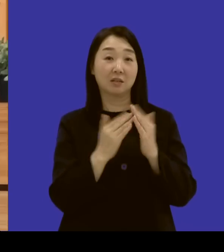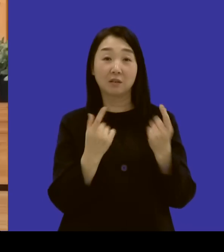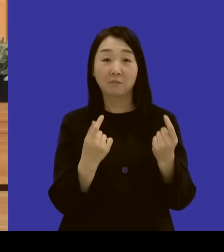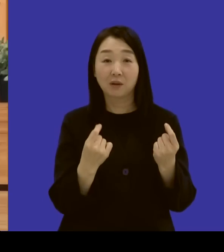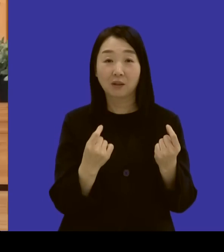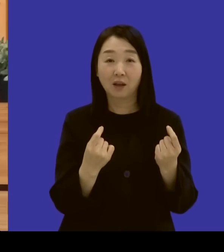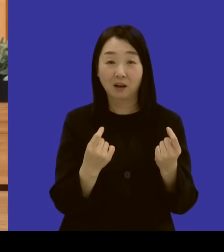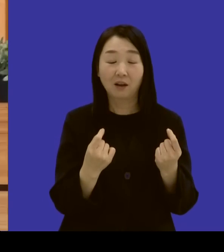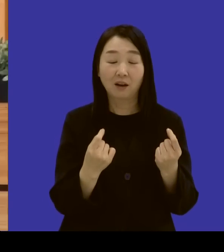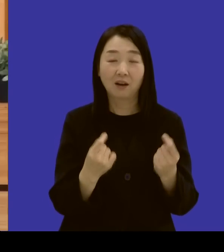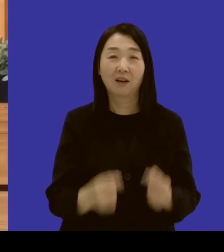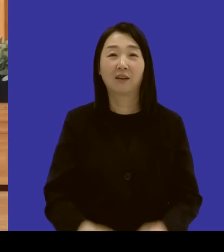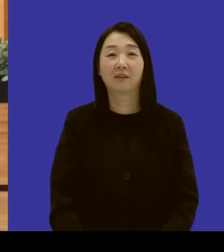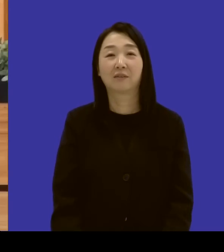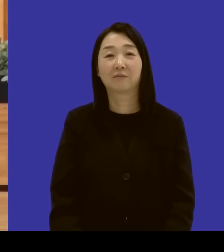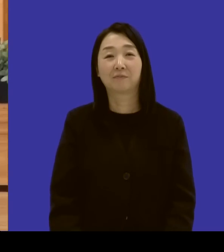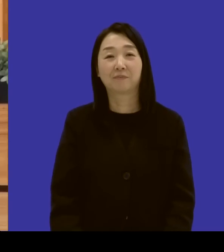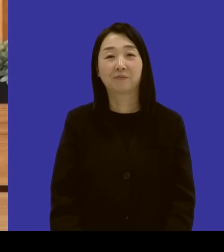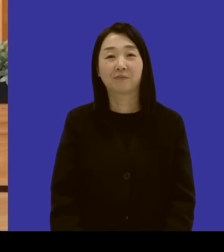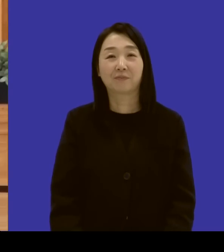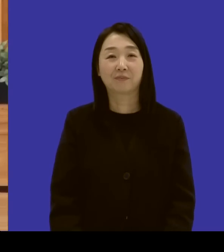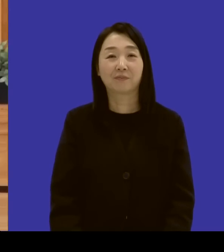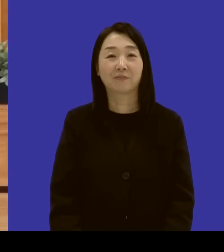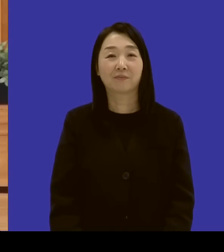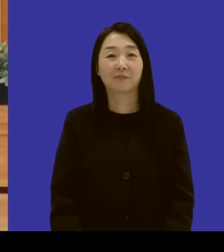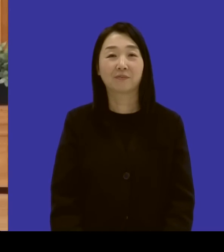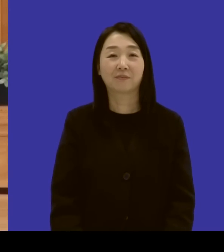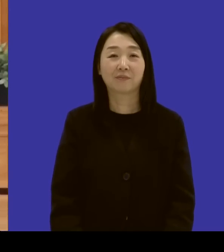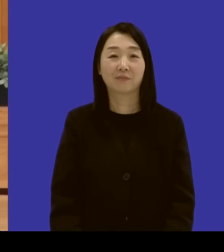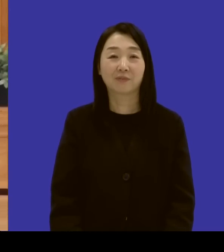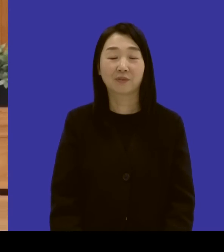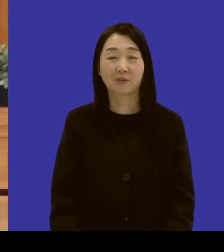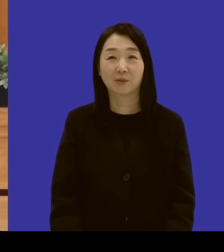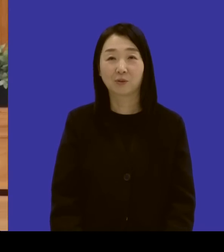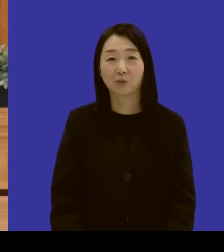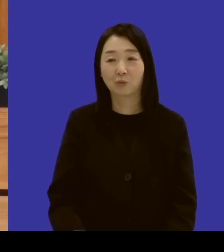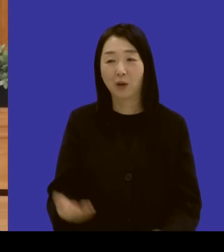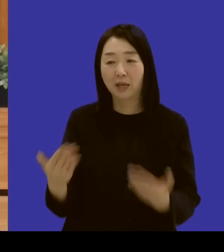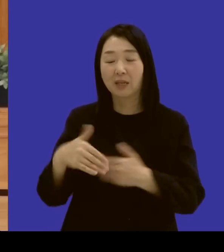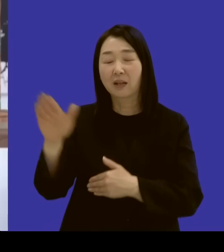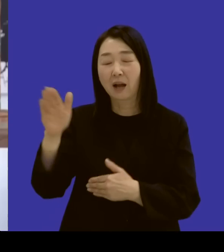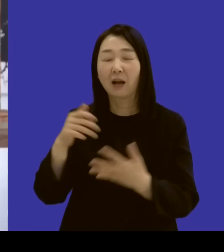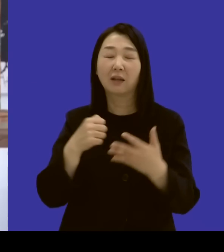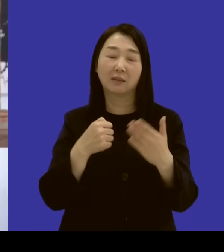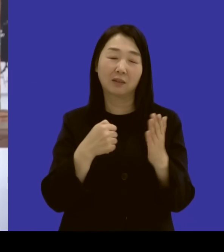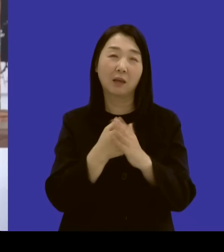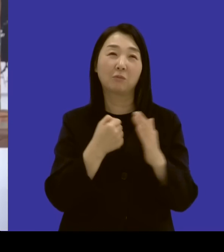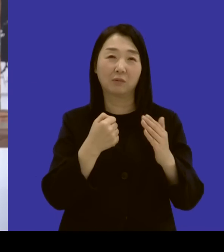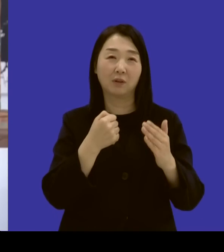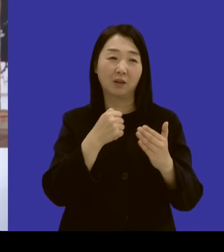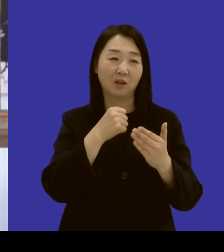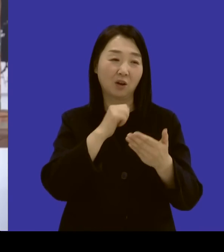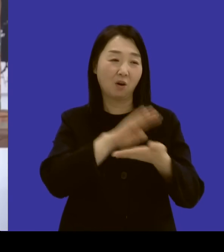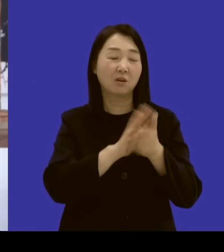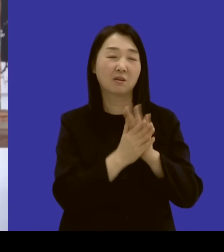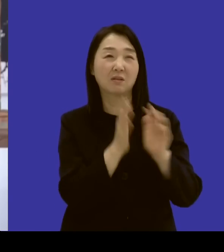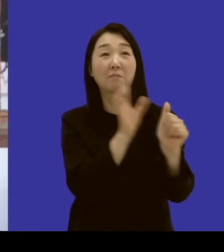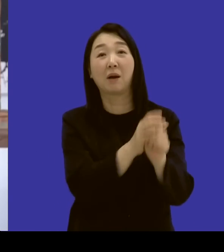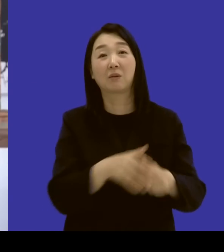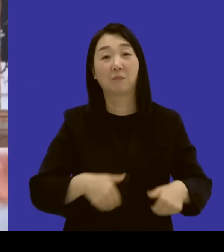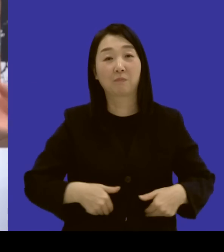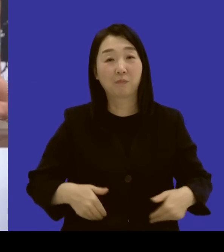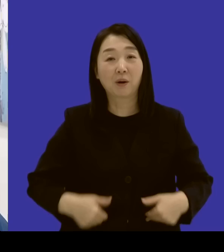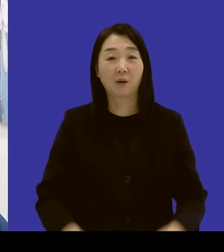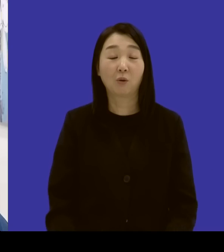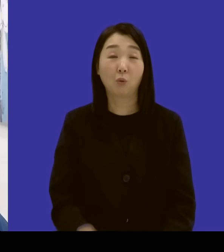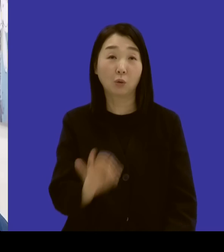처음 유치원 들어봐. 가기 전 아이들. 네, 네. 어린 nursery예요. 일하러 가야 되니까 네. 맡겨 놓는 거죠. 근데 그 당시엔 금전적인 여유가 있었으니까. 그렇죠.